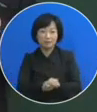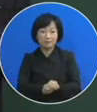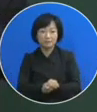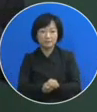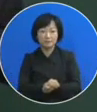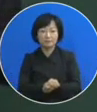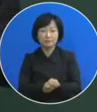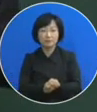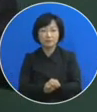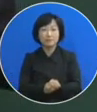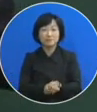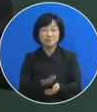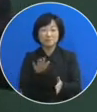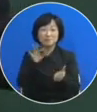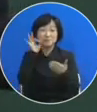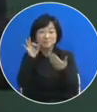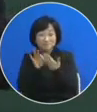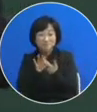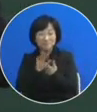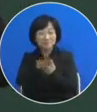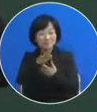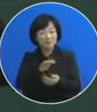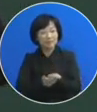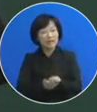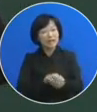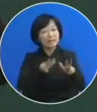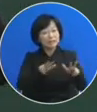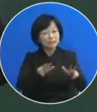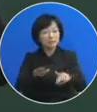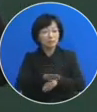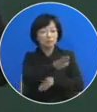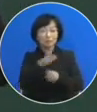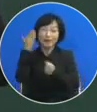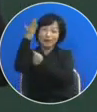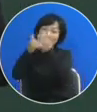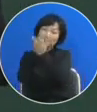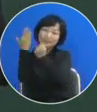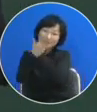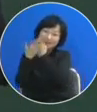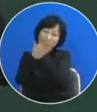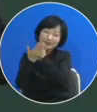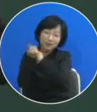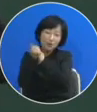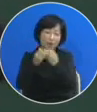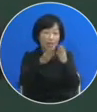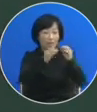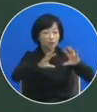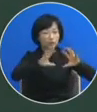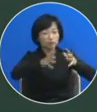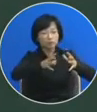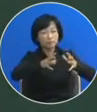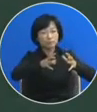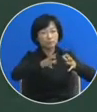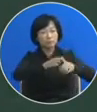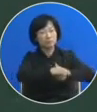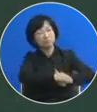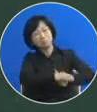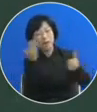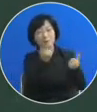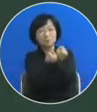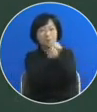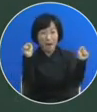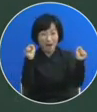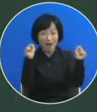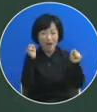우리가 지금 애굽에서 해방돼 나왔다 하나님의 은혜로. By God's grace, we have been set free from Egypt. 그런데 우리는 홍해를 만났다. But right now,